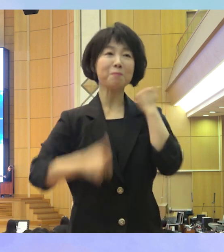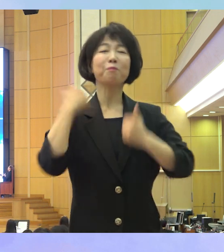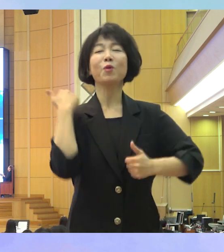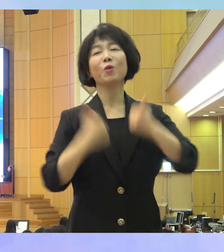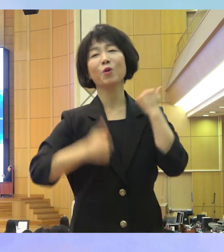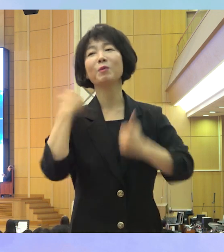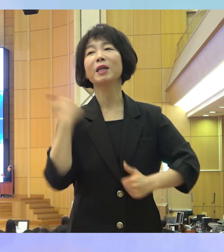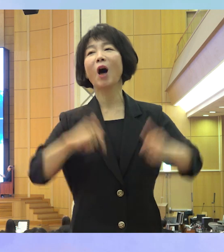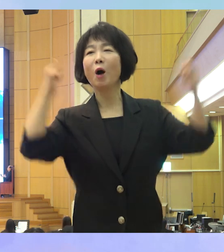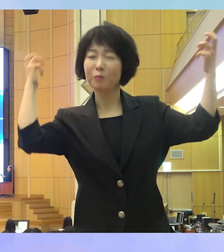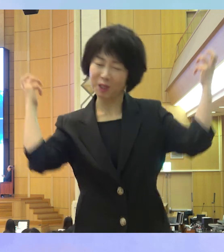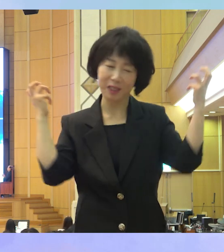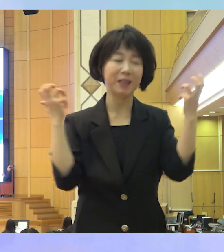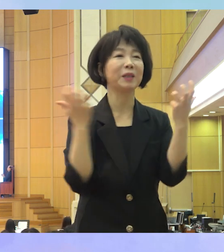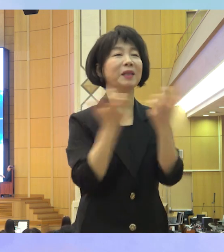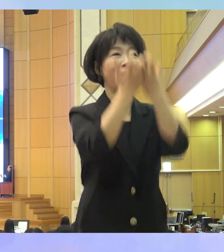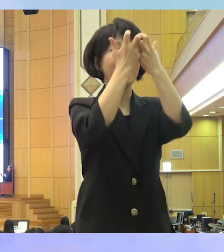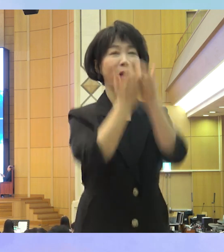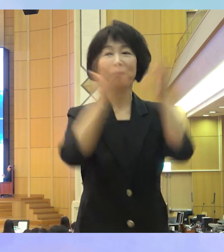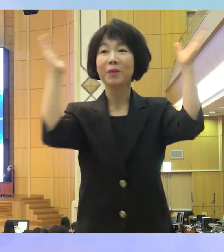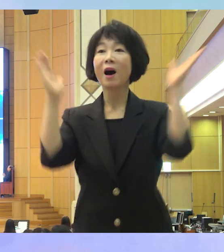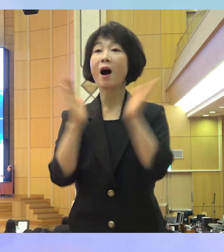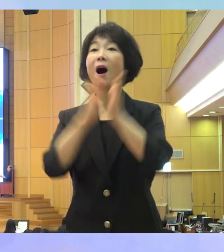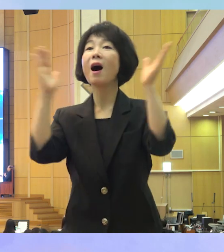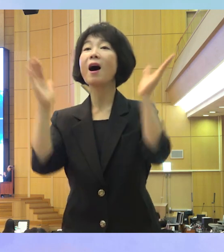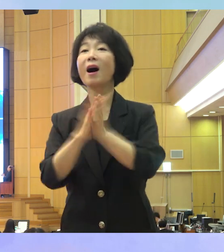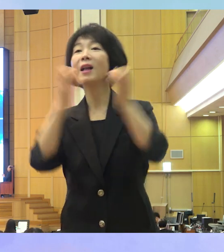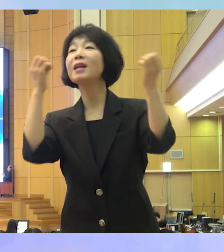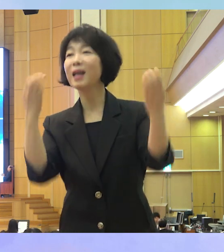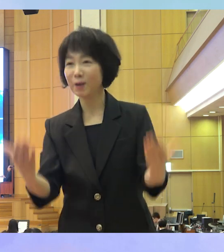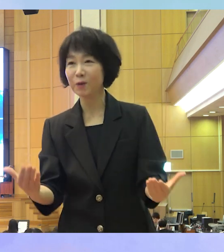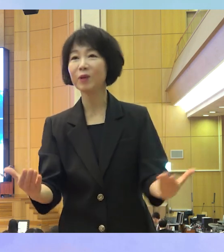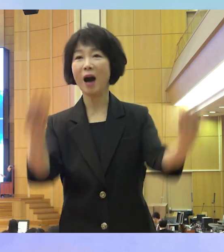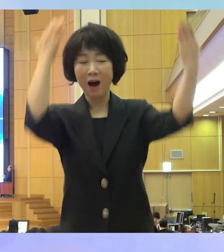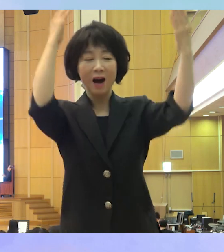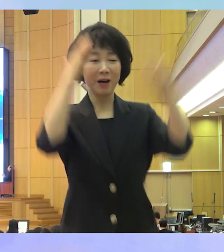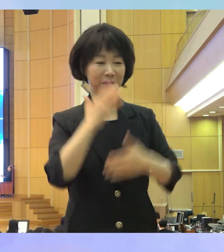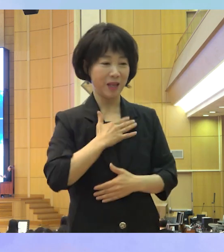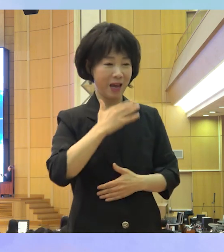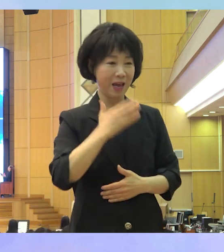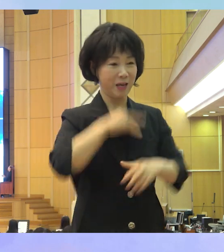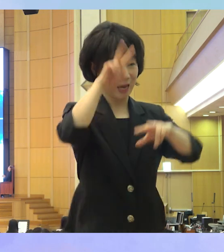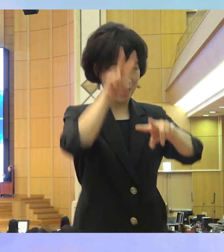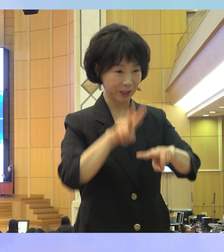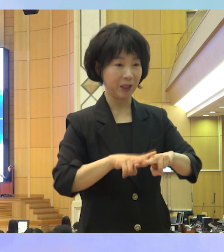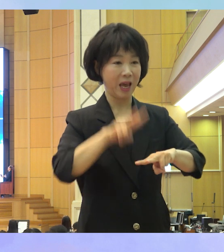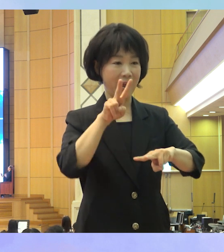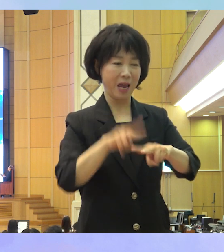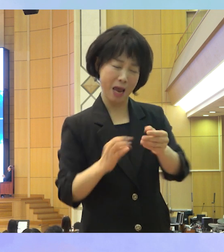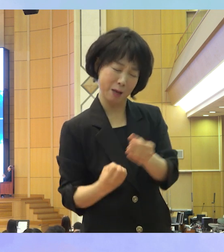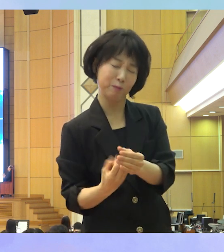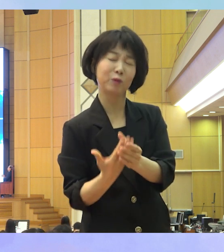샘솟는 기쁨이 넘치네. 할렐루야. 내게